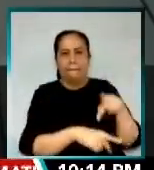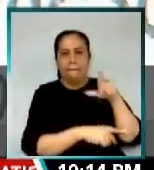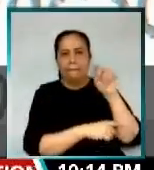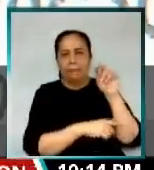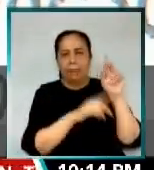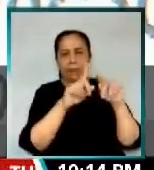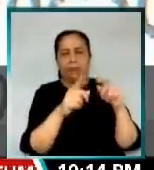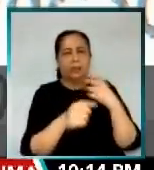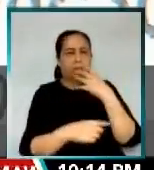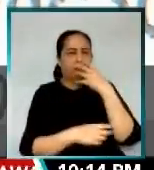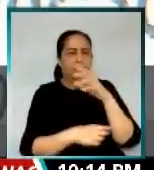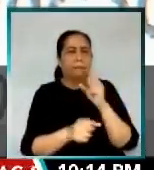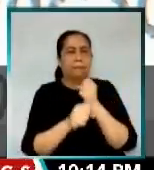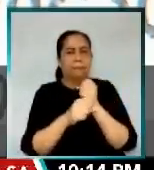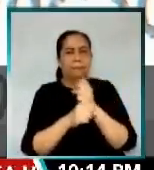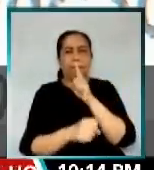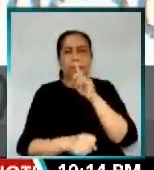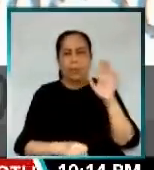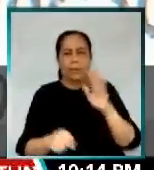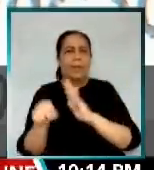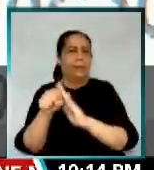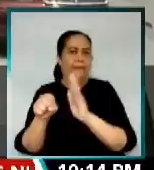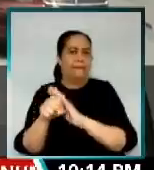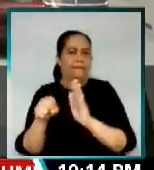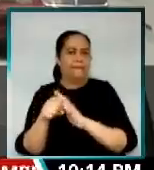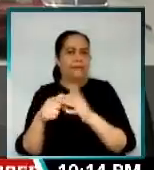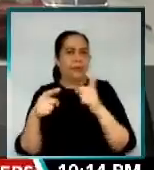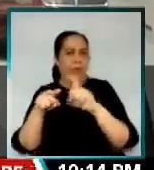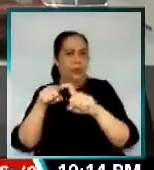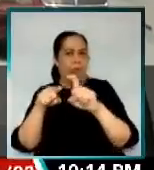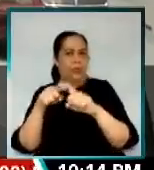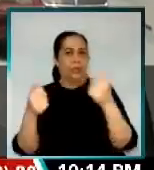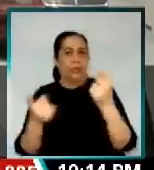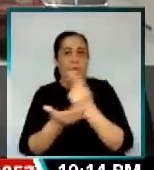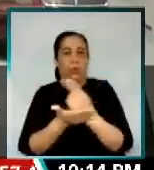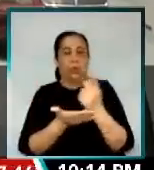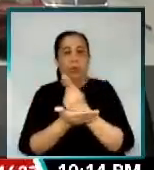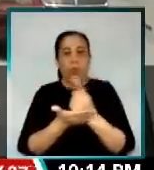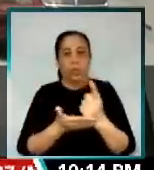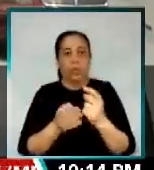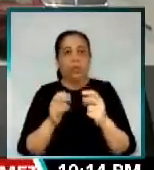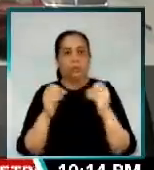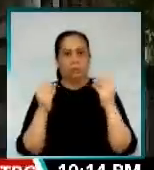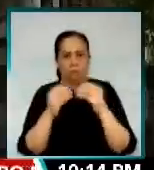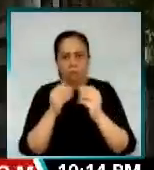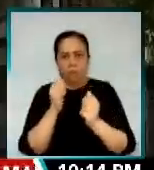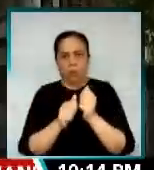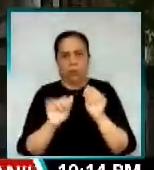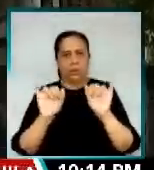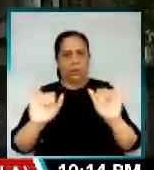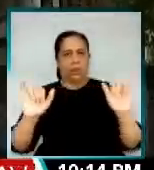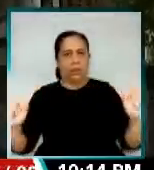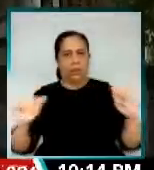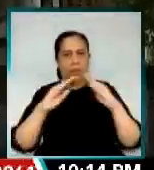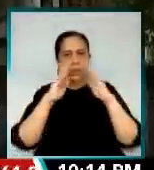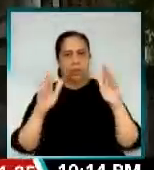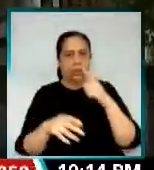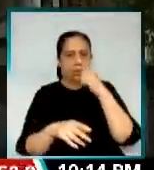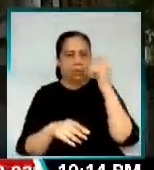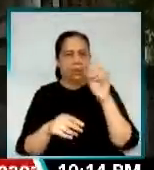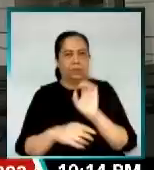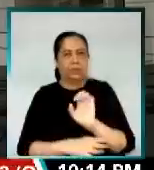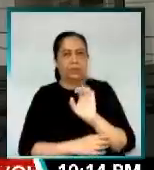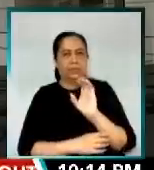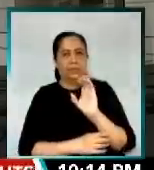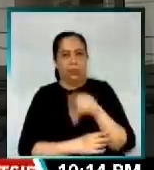ng Meralco na sapat ang supply ng kuryente ngayong mahal na araw. Kung kailan karamihan stay at home dahil sa enhanced community